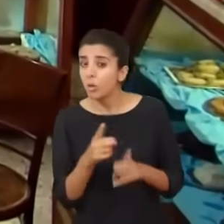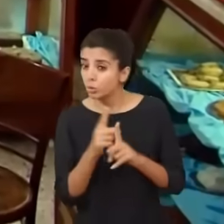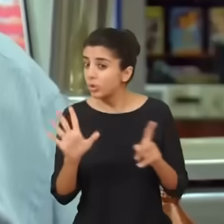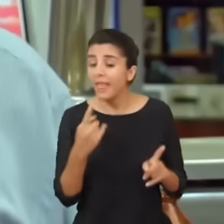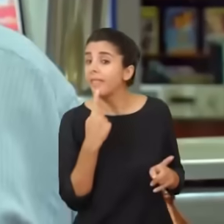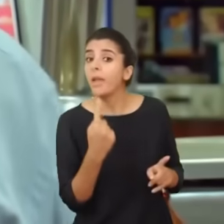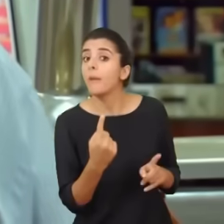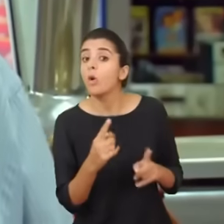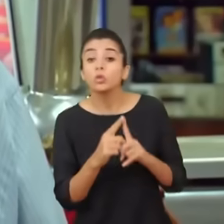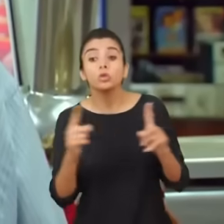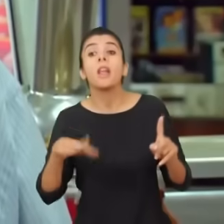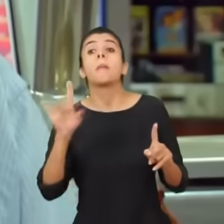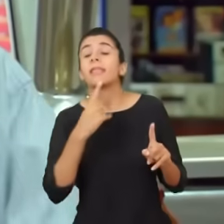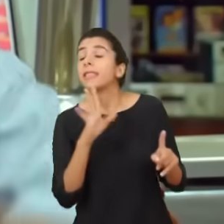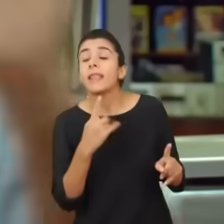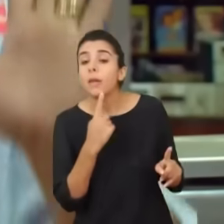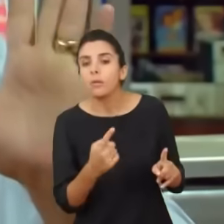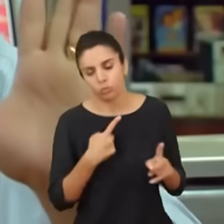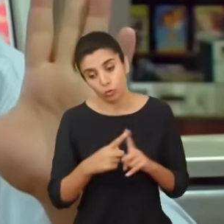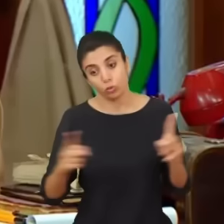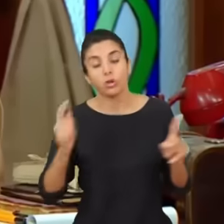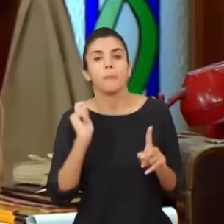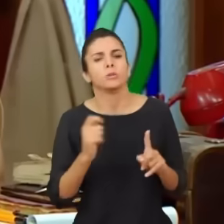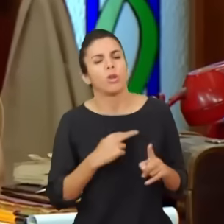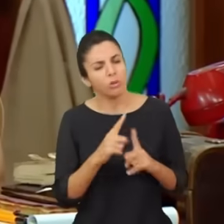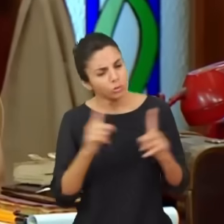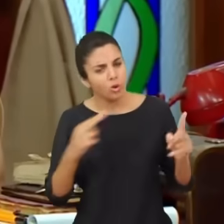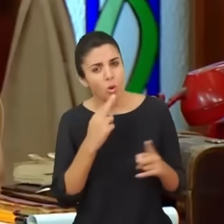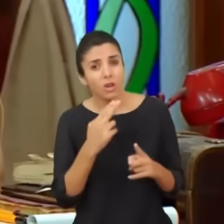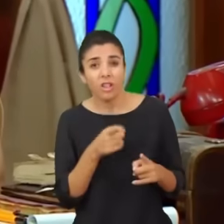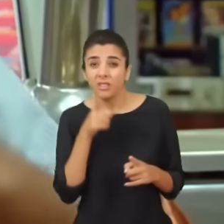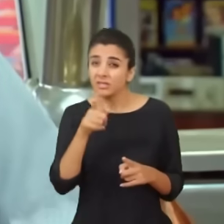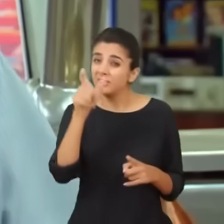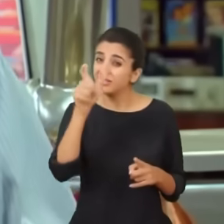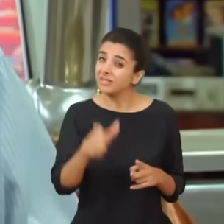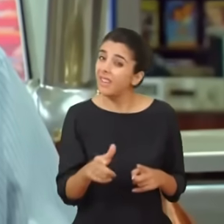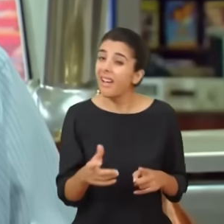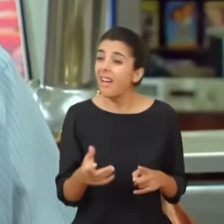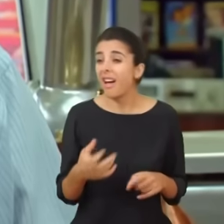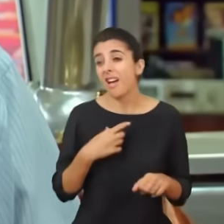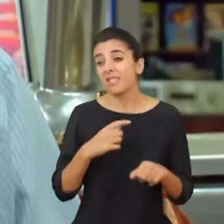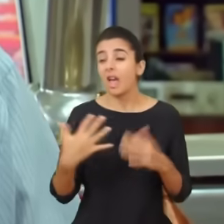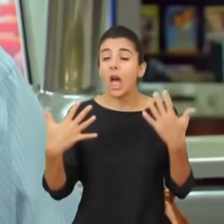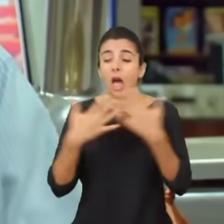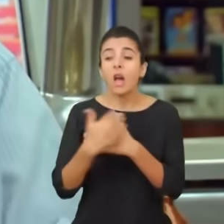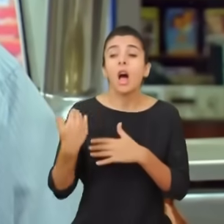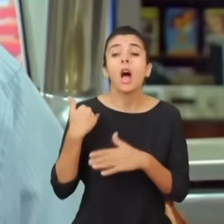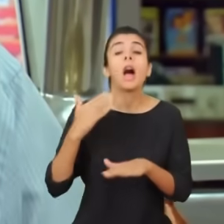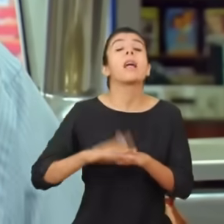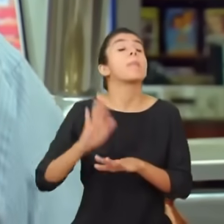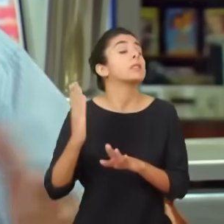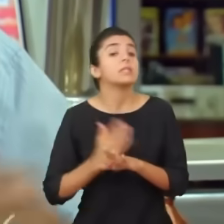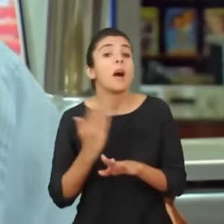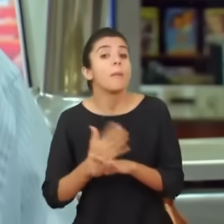ne demek bakayım? Ha? Uzatma ne demek? Uzatırım. Evsiz, neler kaldırmadınız bakalım benim akşam şeye, sahura?